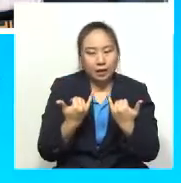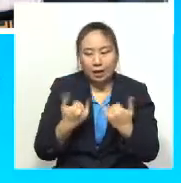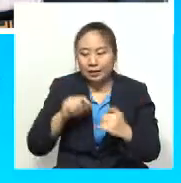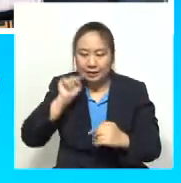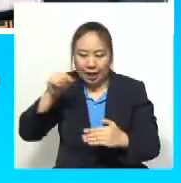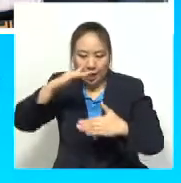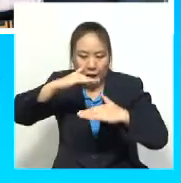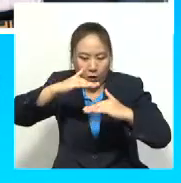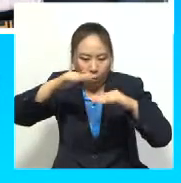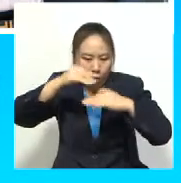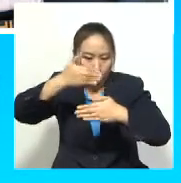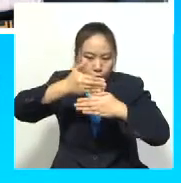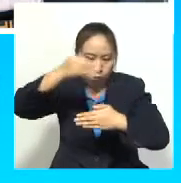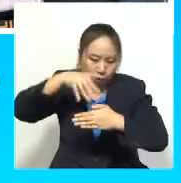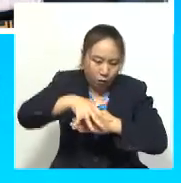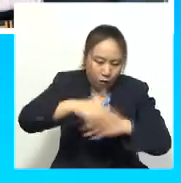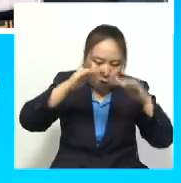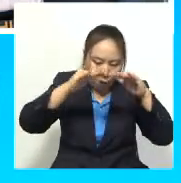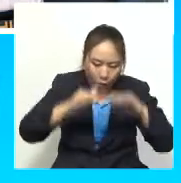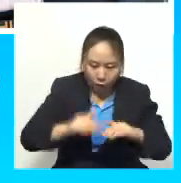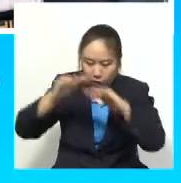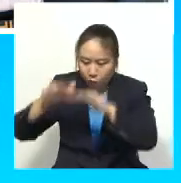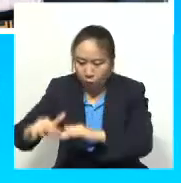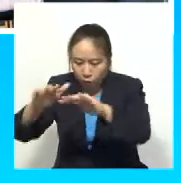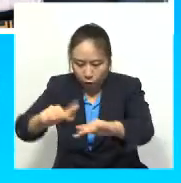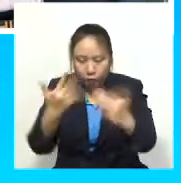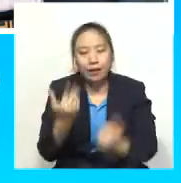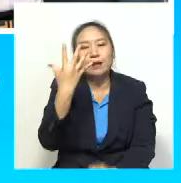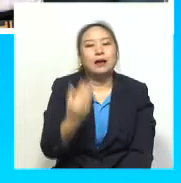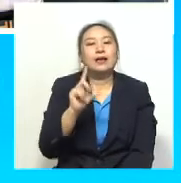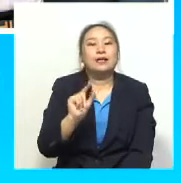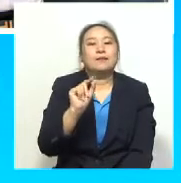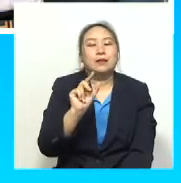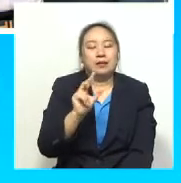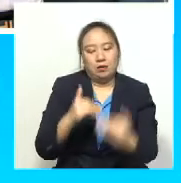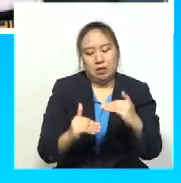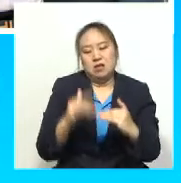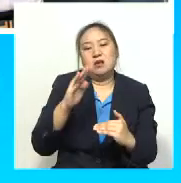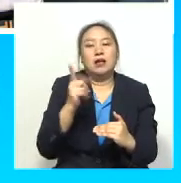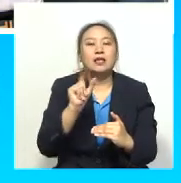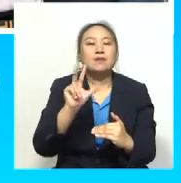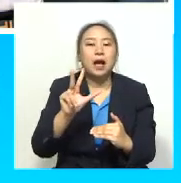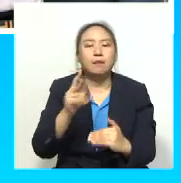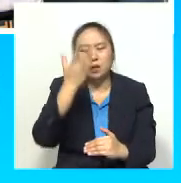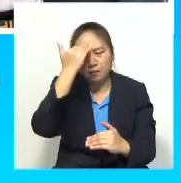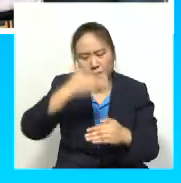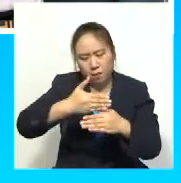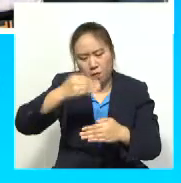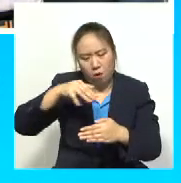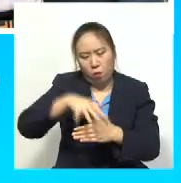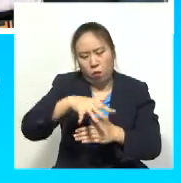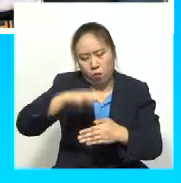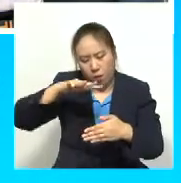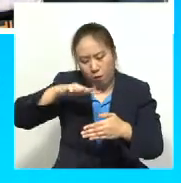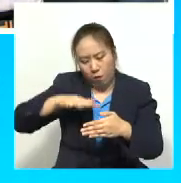ริมเพื่อให้การรักน้ำเนี่ยเหลือ23แห่งนะครับที่เกินตรงนี้นะครับเพื่อจะตรงนี้ทำไมต้องพร่องด้วยเพื่อจะรองรับน้ำฝนน